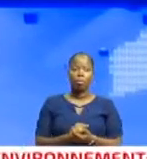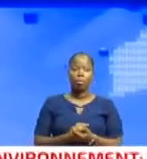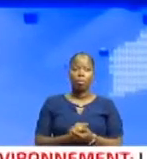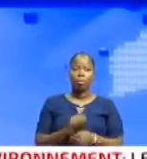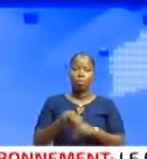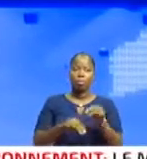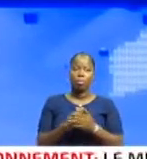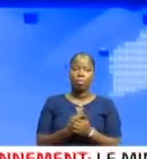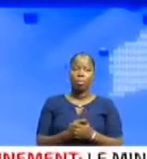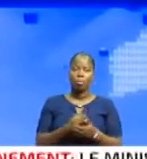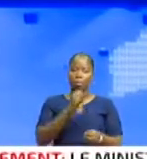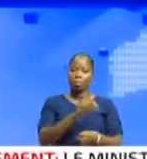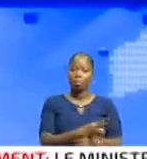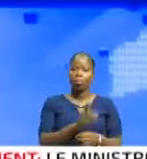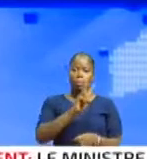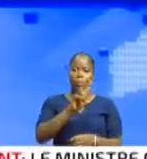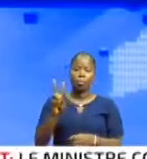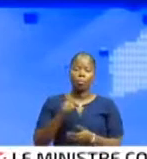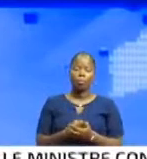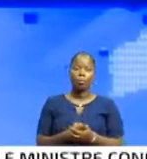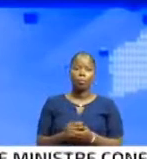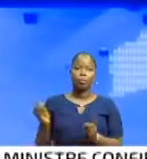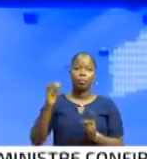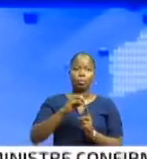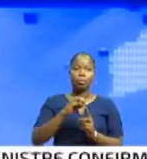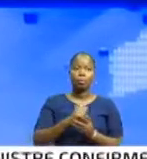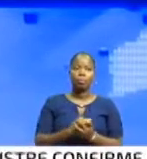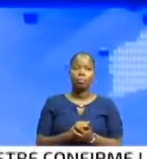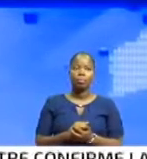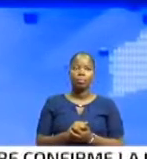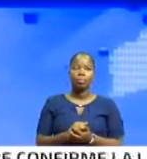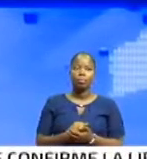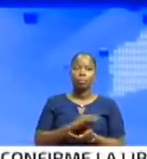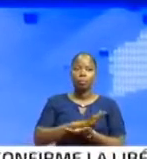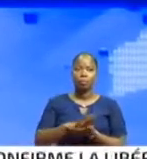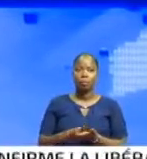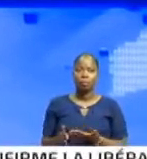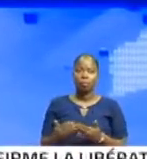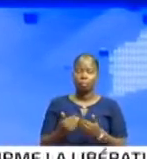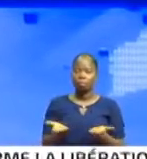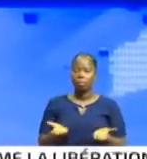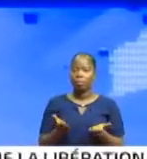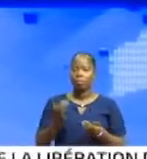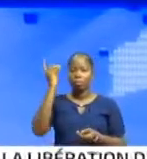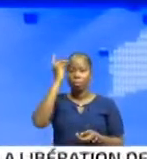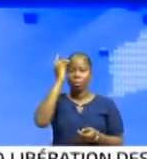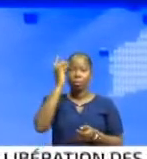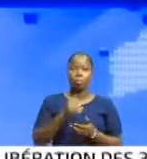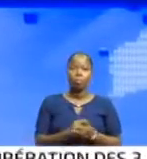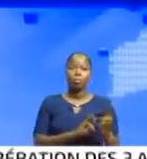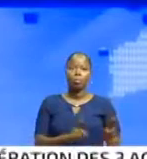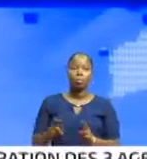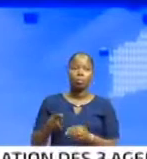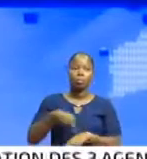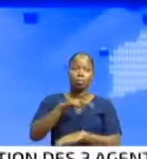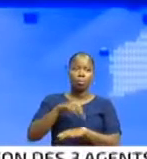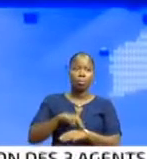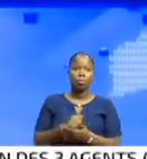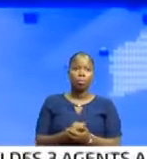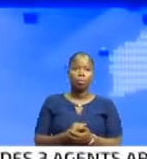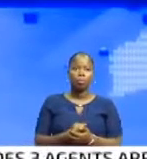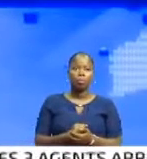22 au maroc objectif réduire l'insalubrité à dakar mais surtout protéger les ressources naturelles contre la dégradation de